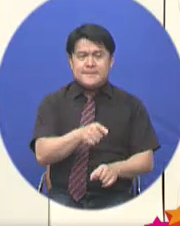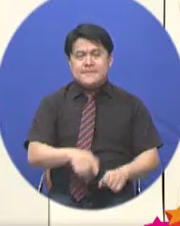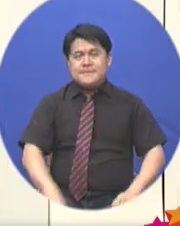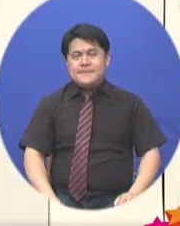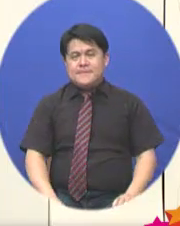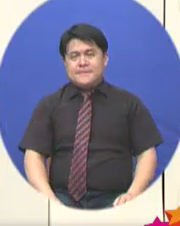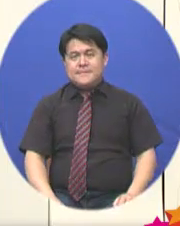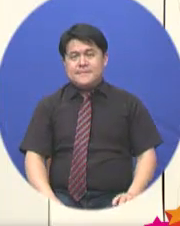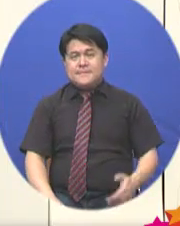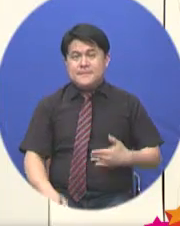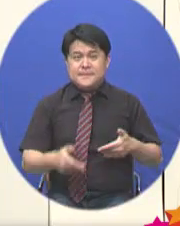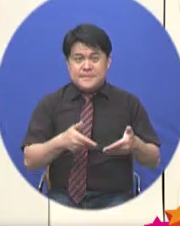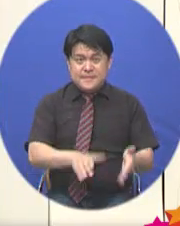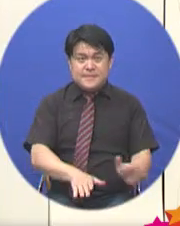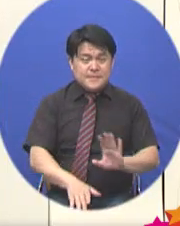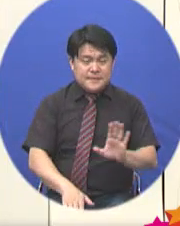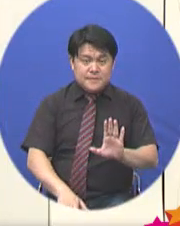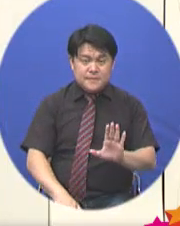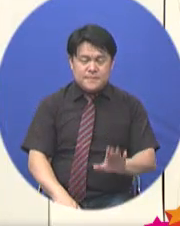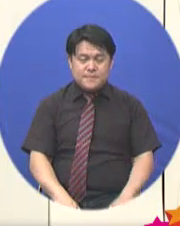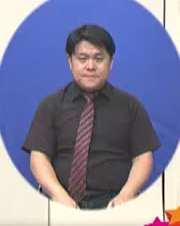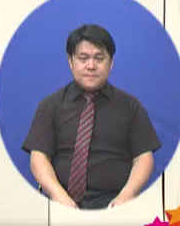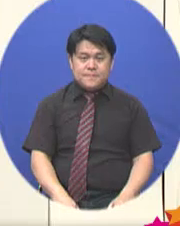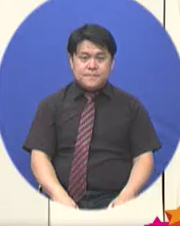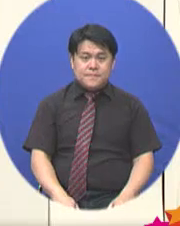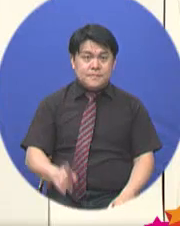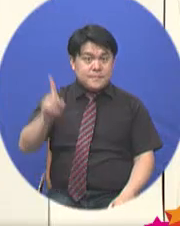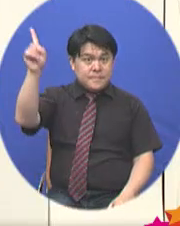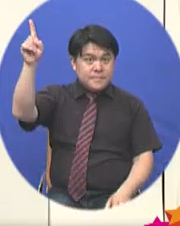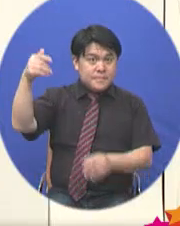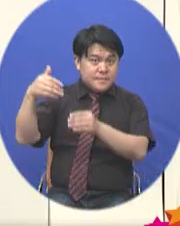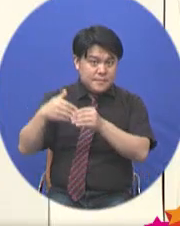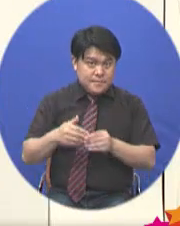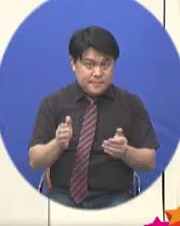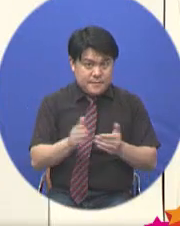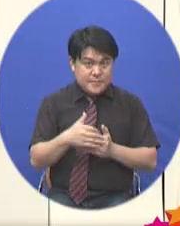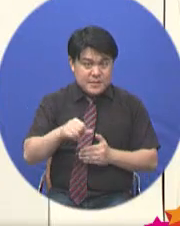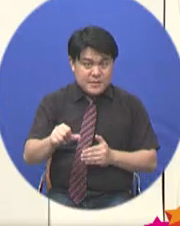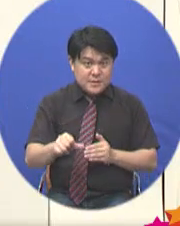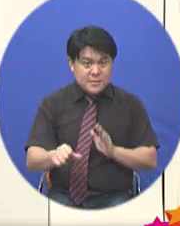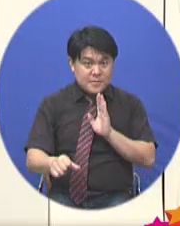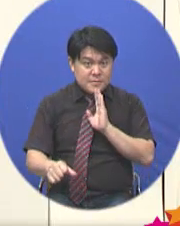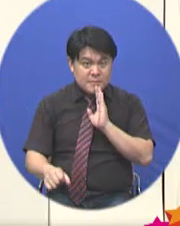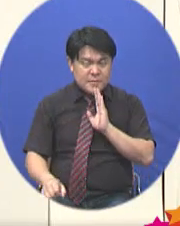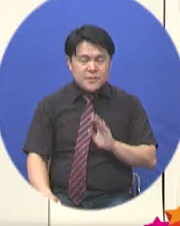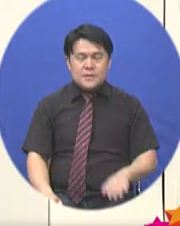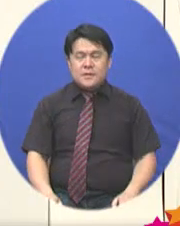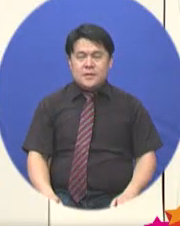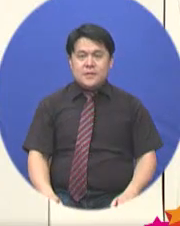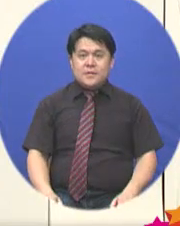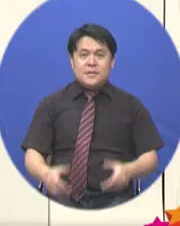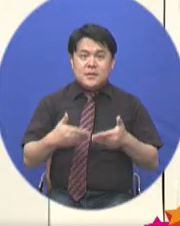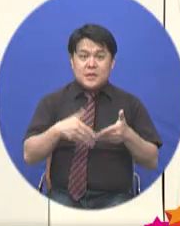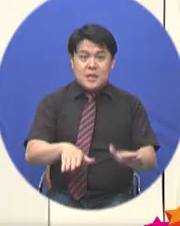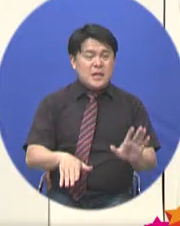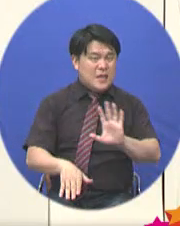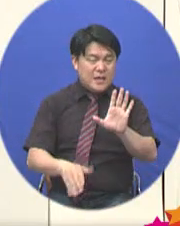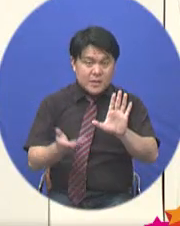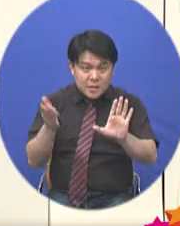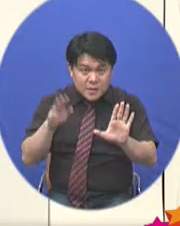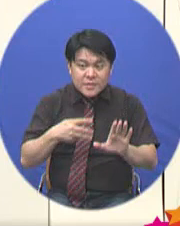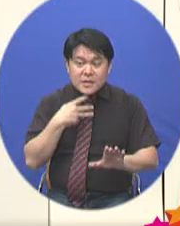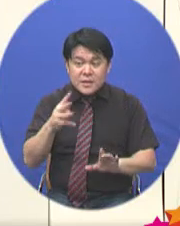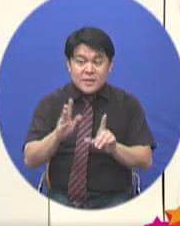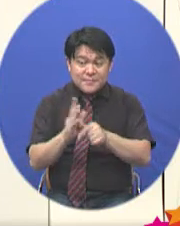사랑은. 내가 낳지는 않았지만. 아, 그 하늘에서 예. 얻은 아들이라며. 예, 예, 예. 낳지를 않으셨대요. 예, 낳지는 않았는데 3살 때